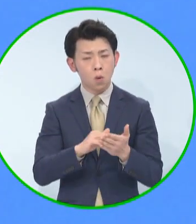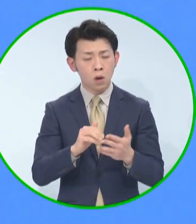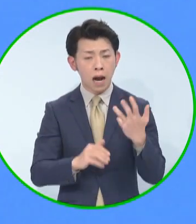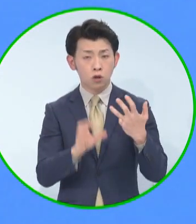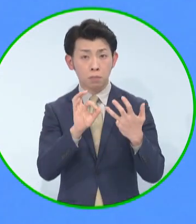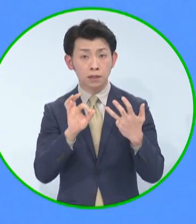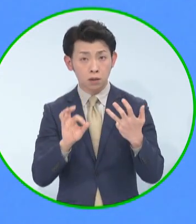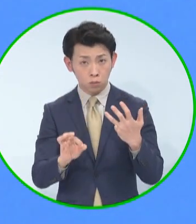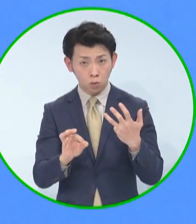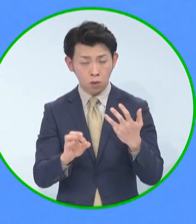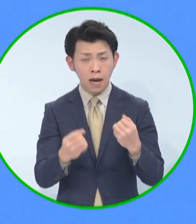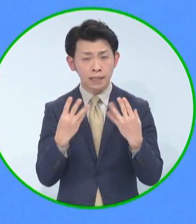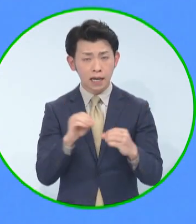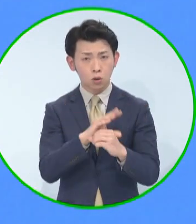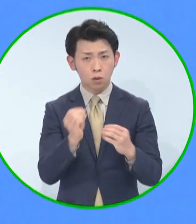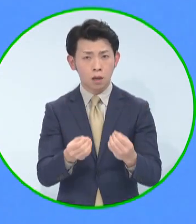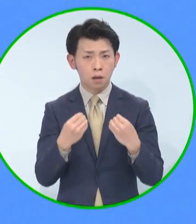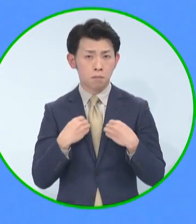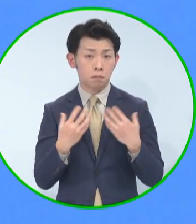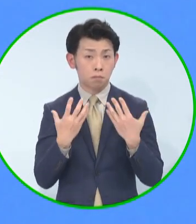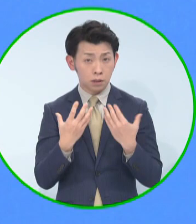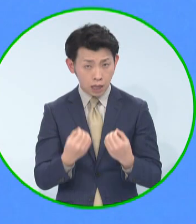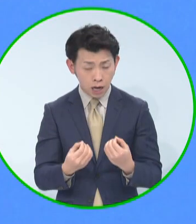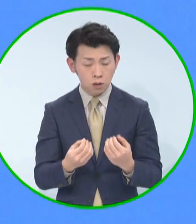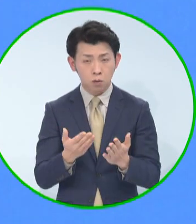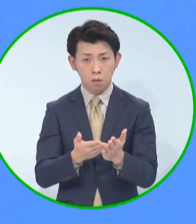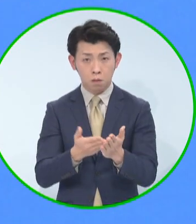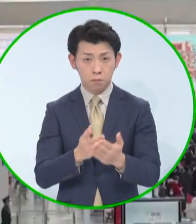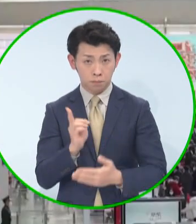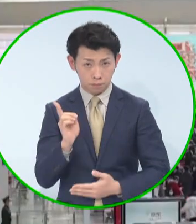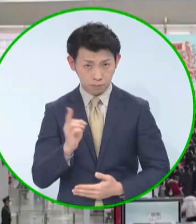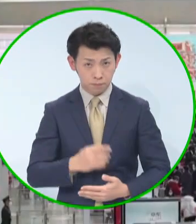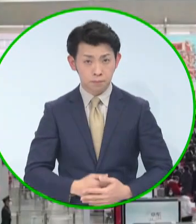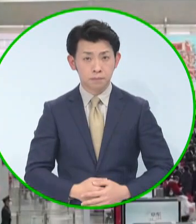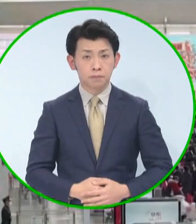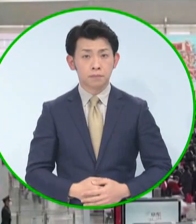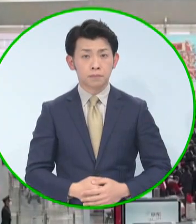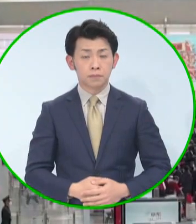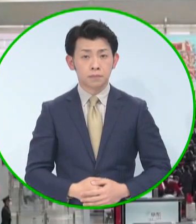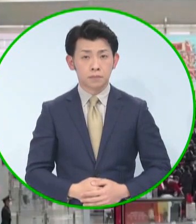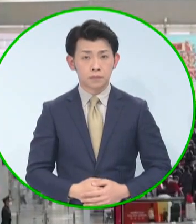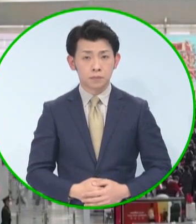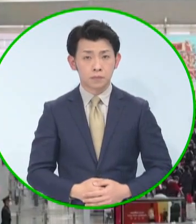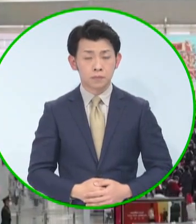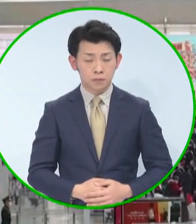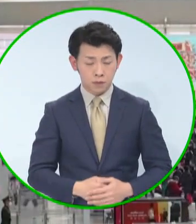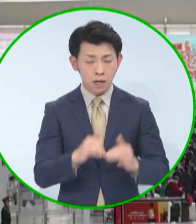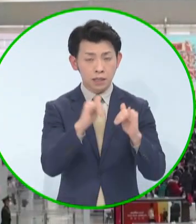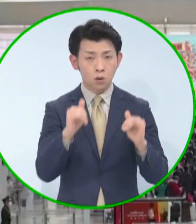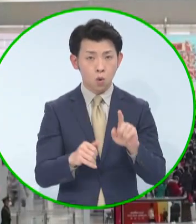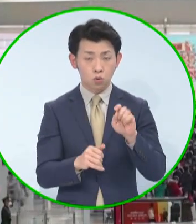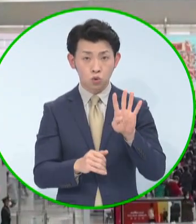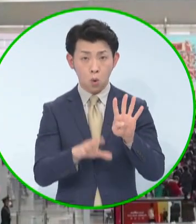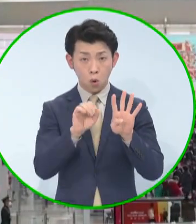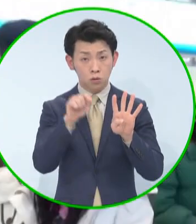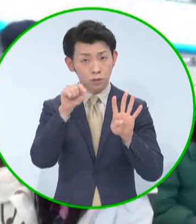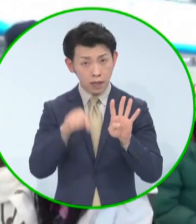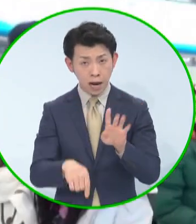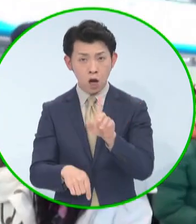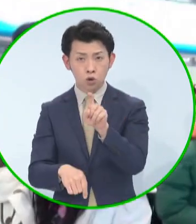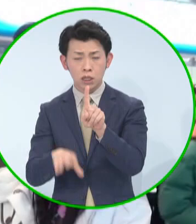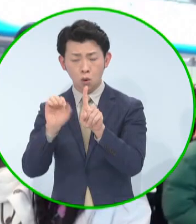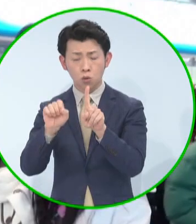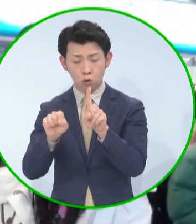がすでに新型コロナウイルスに感染したとの見解を明らかにしました14億の人口のうち